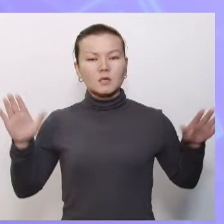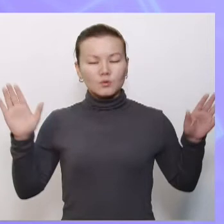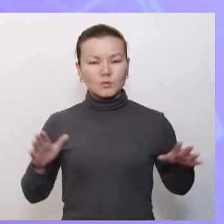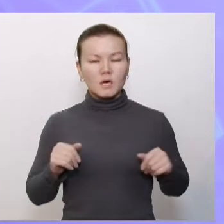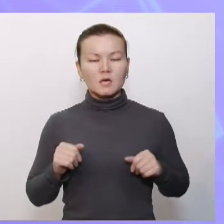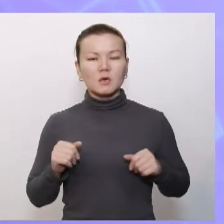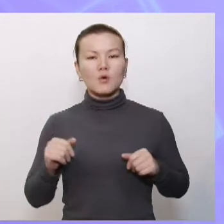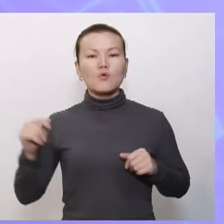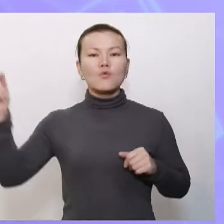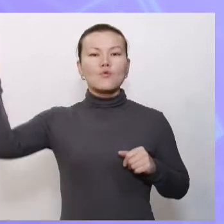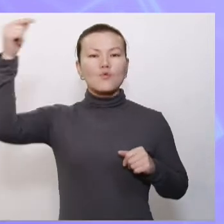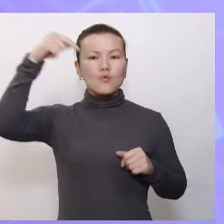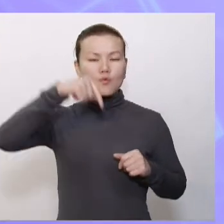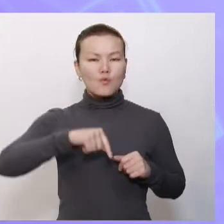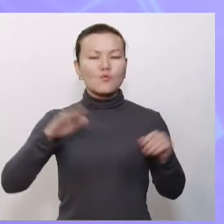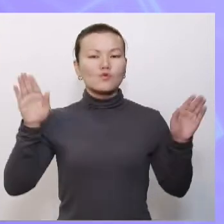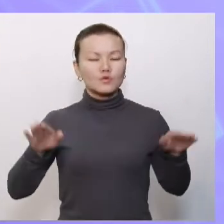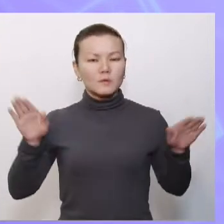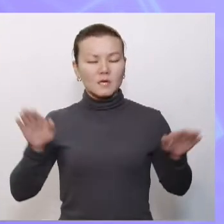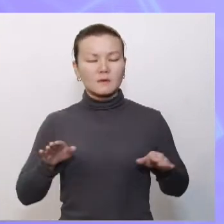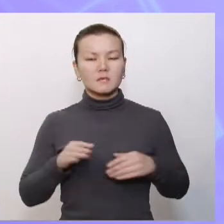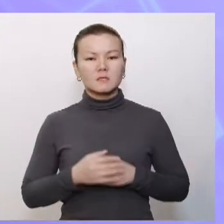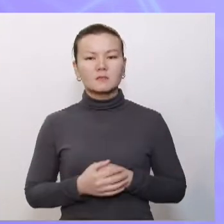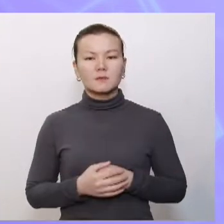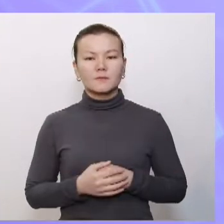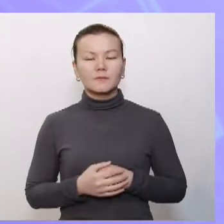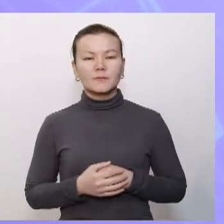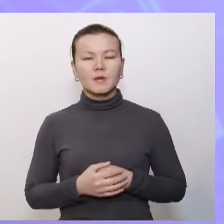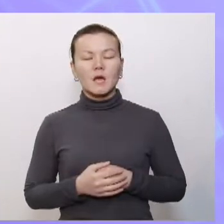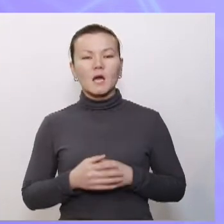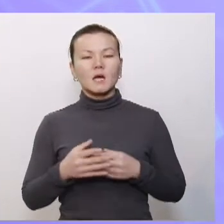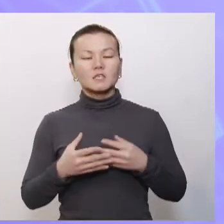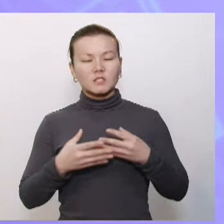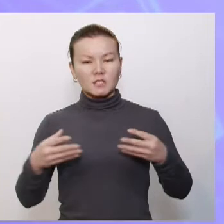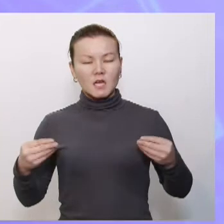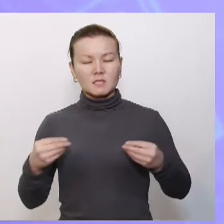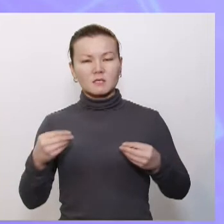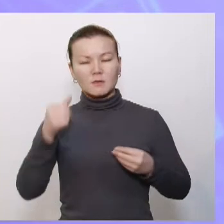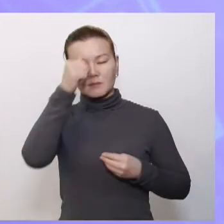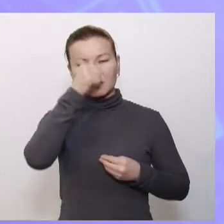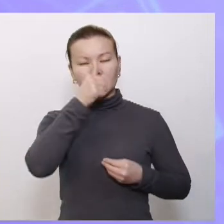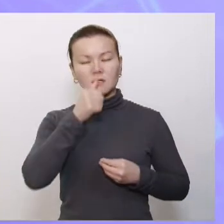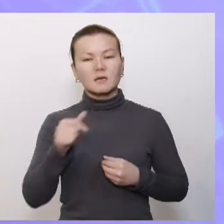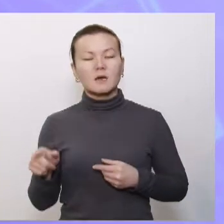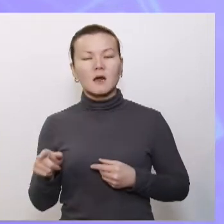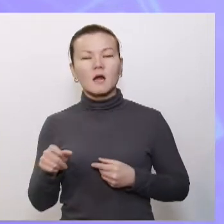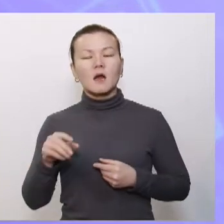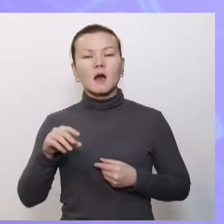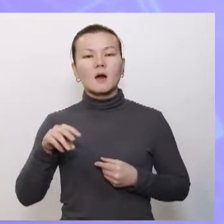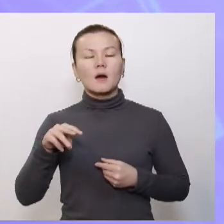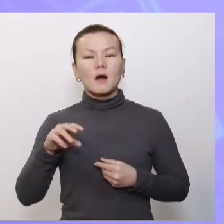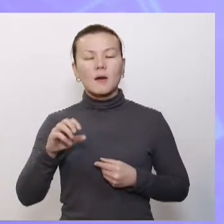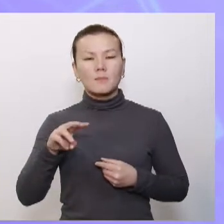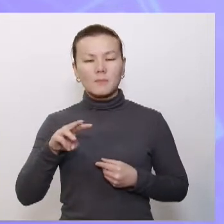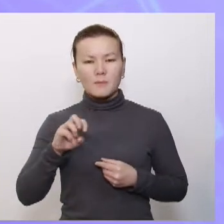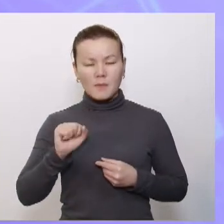Канаттуулар учуп келе баштады. Жаз айлары март, апрель, май.